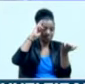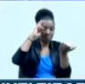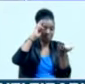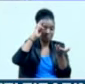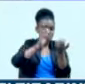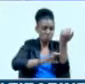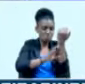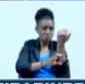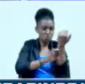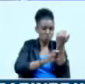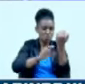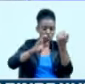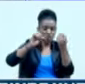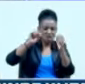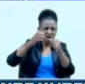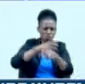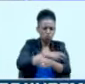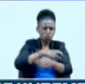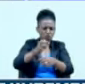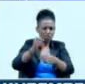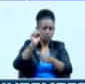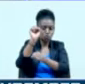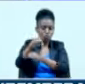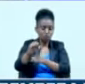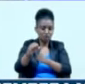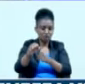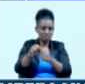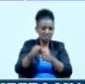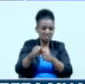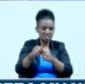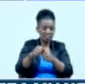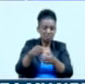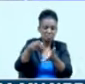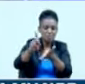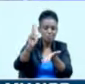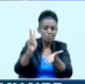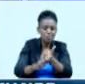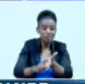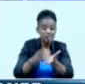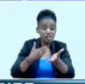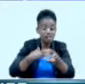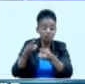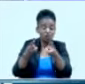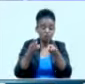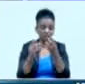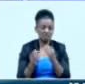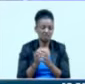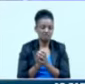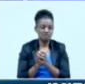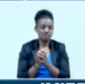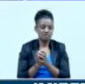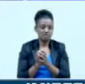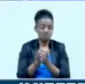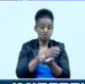muri bira bihugu navuga ko byishoboye kurushaho bagiye bishyura inkingo zitararangira no kwemezwa ko zifite ubuziranenge ndetse